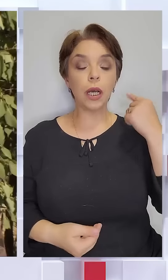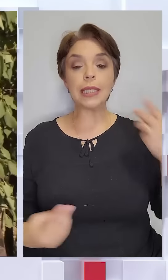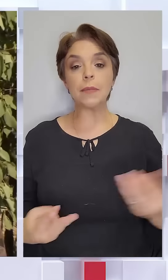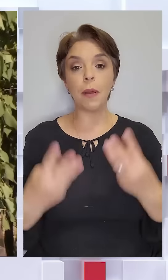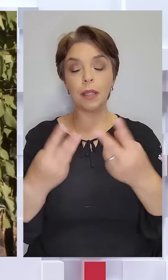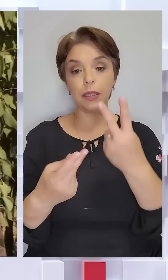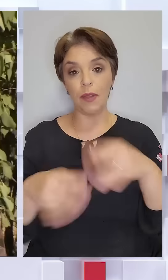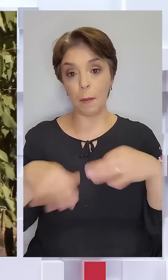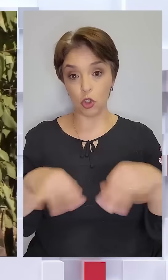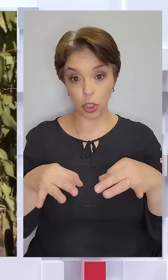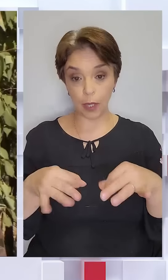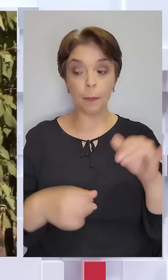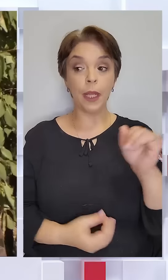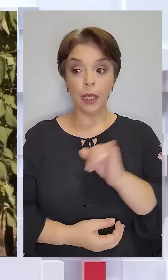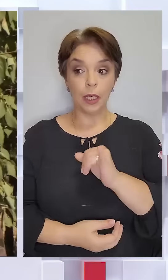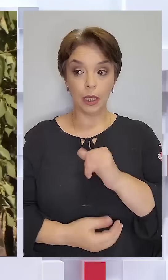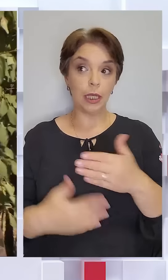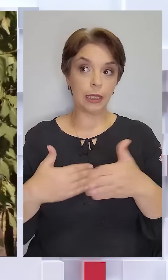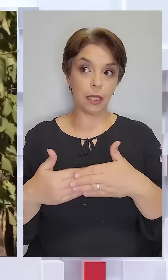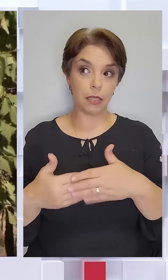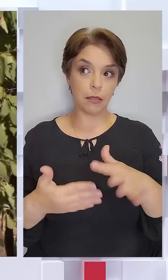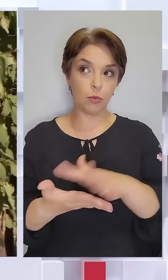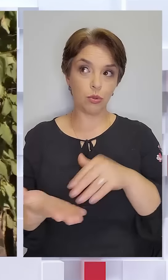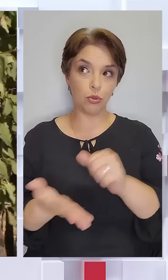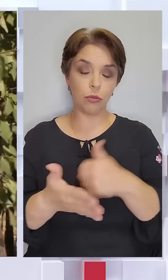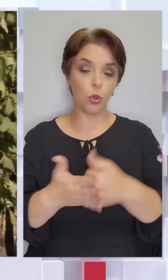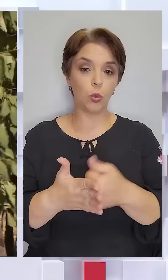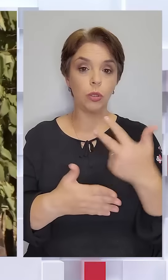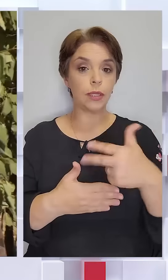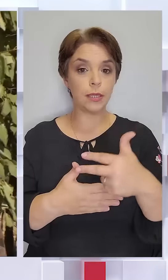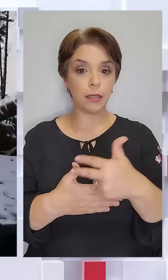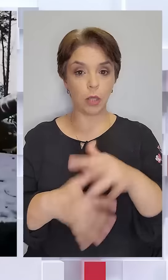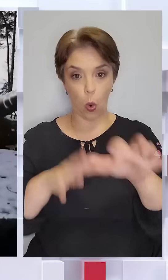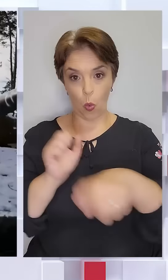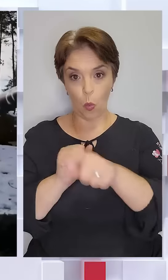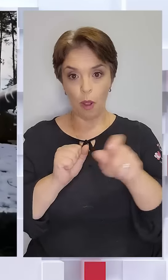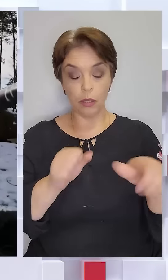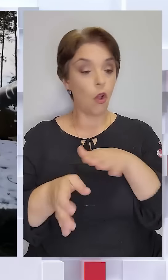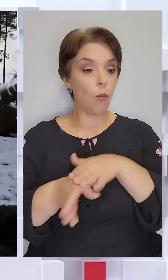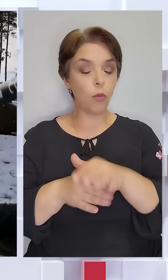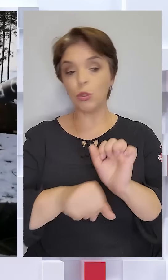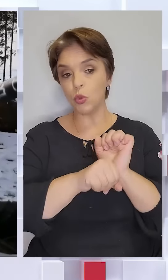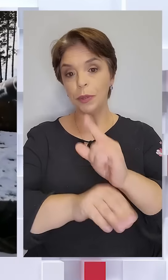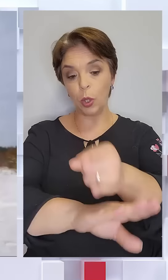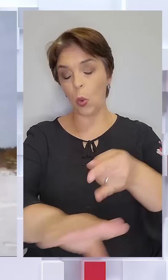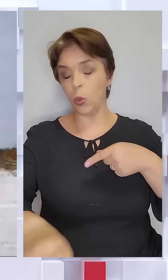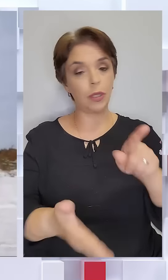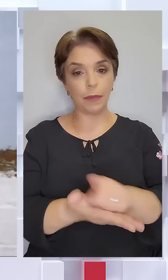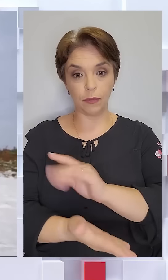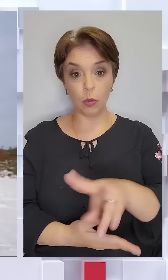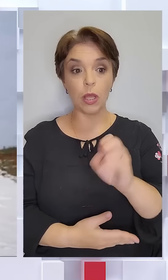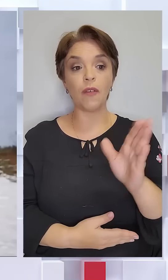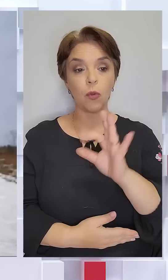спалили дві машини і десь знищили десь до 30 окупантів. повністю зупинити колону їм не вдалося,